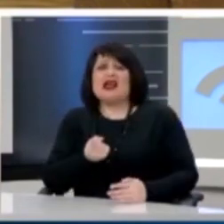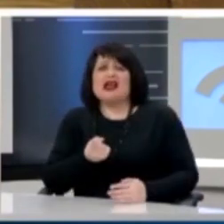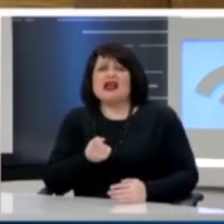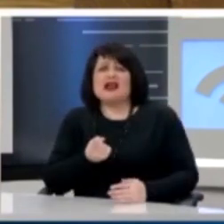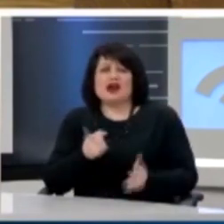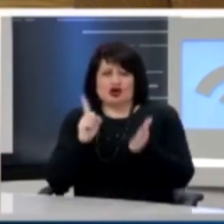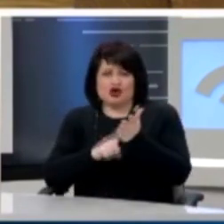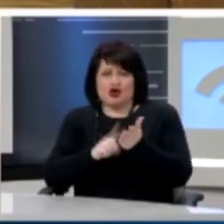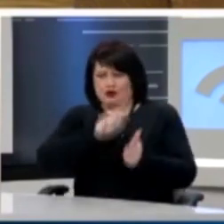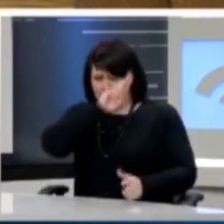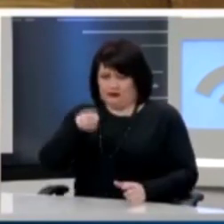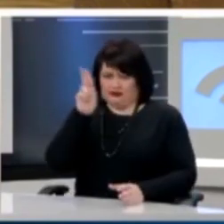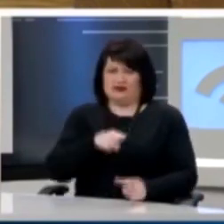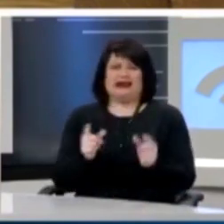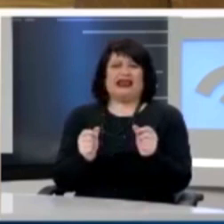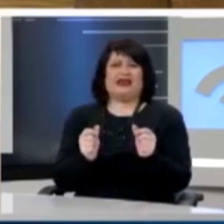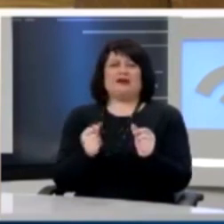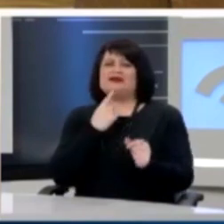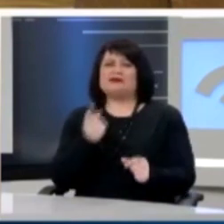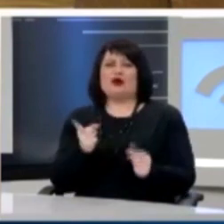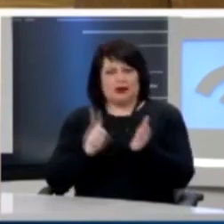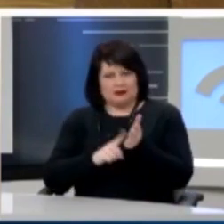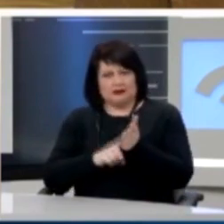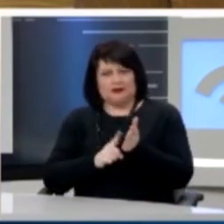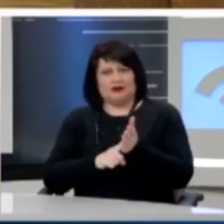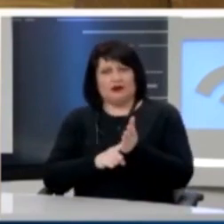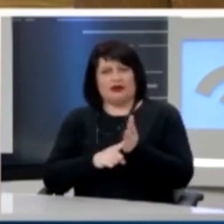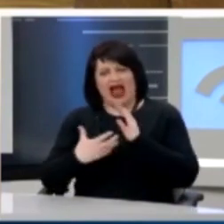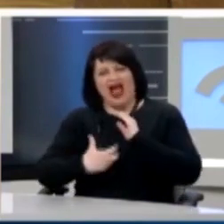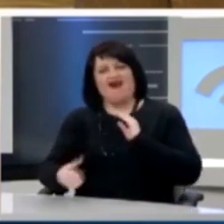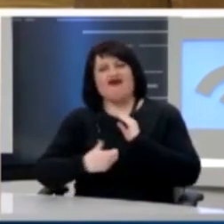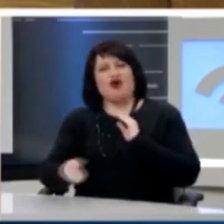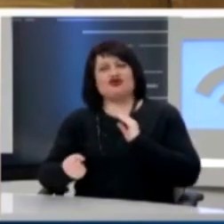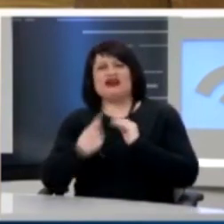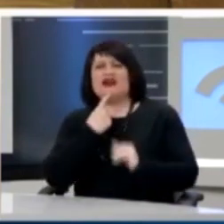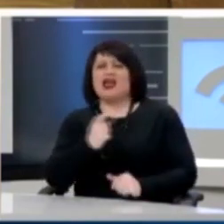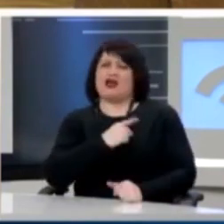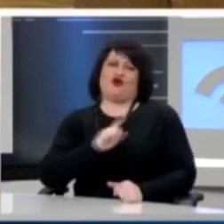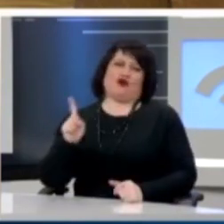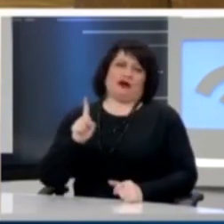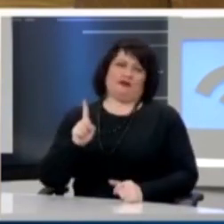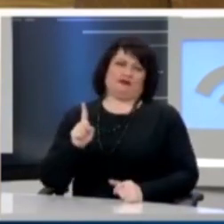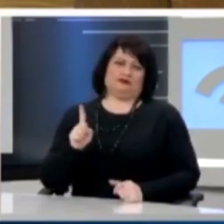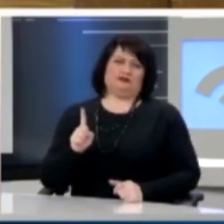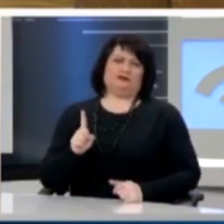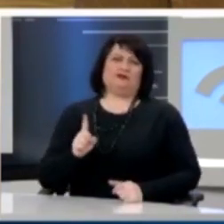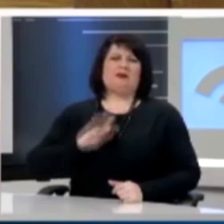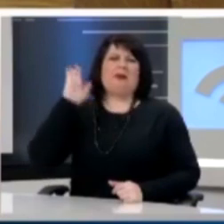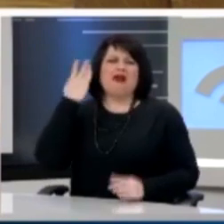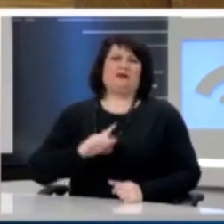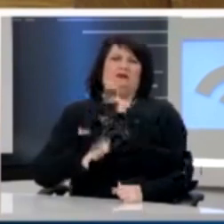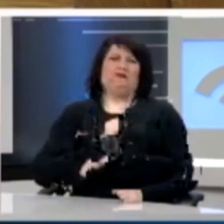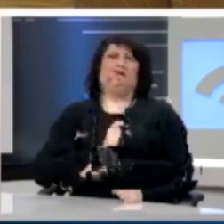της νομοθετικής ρύθμισης που νομιμοποίησε τις αμβλώσεις και άλλα αντιδραστικά και